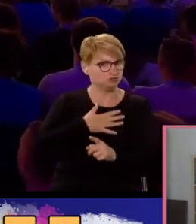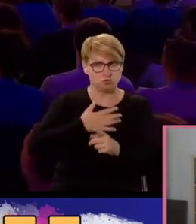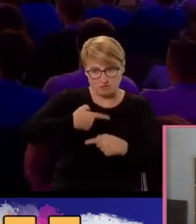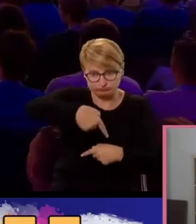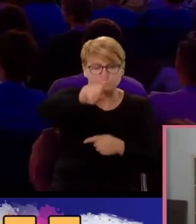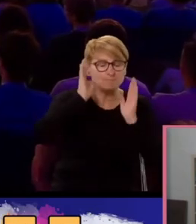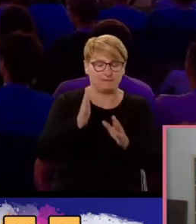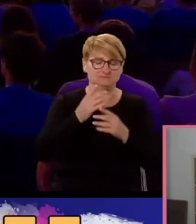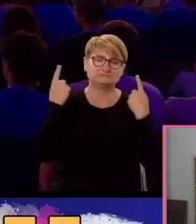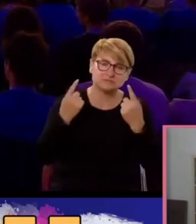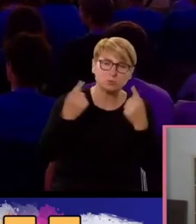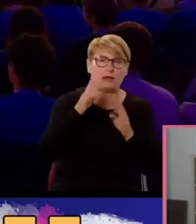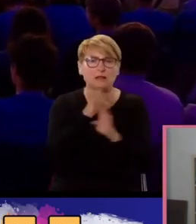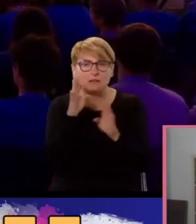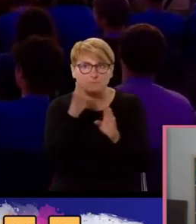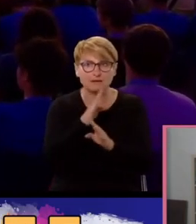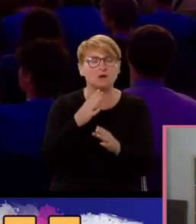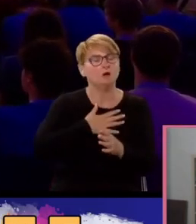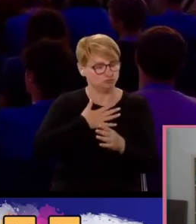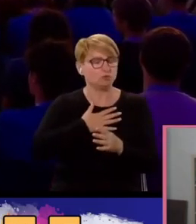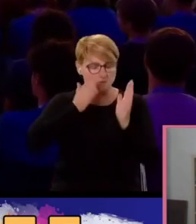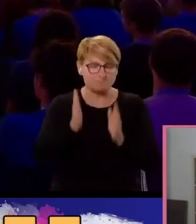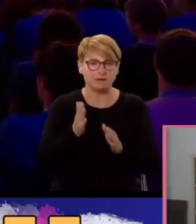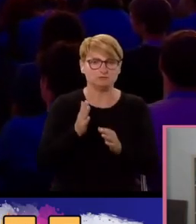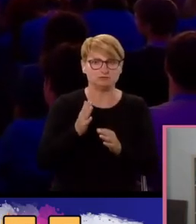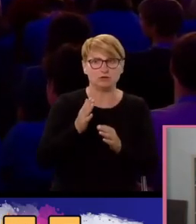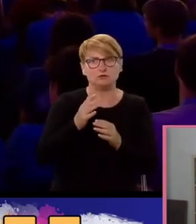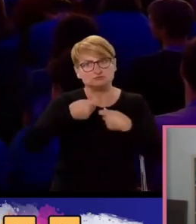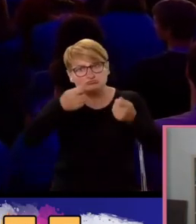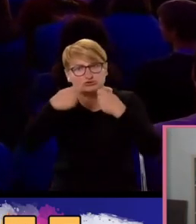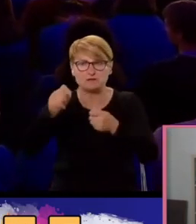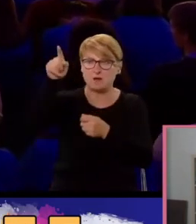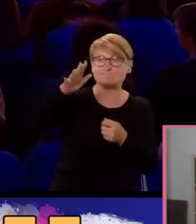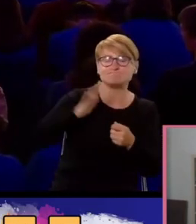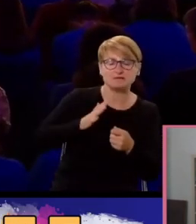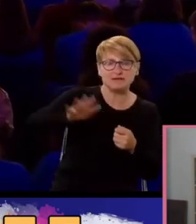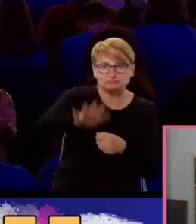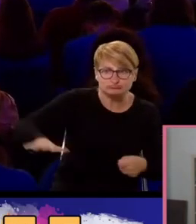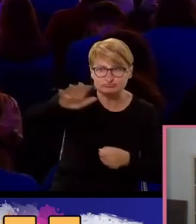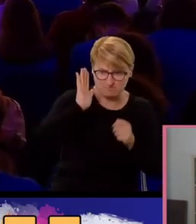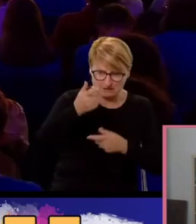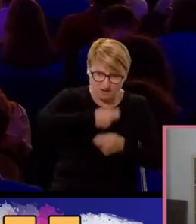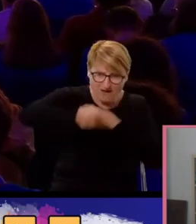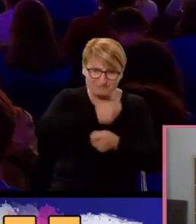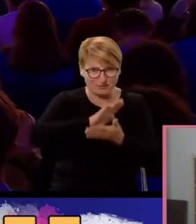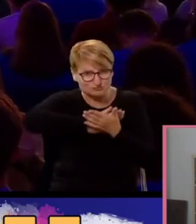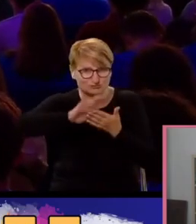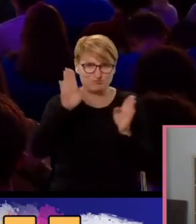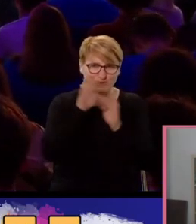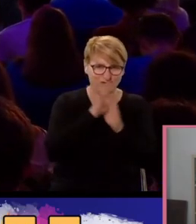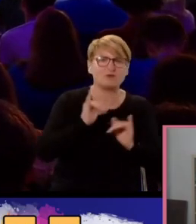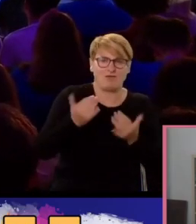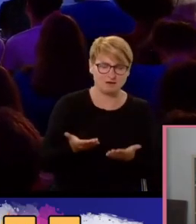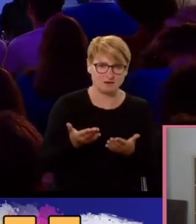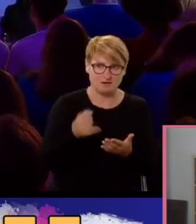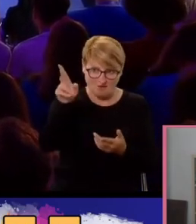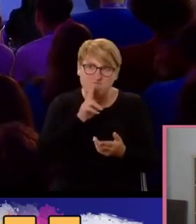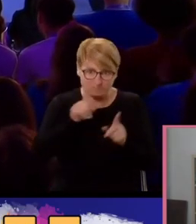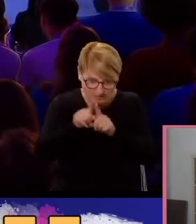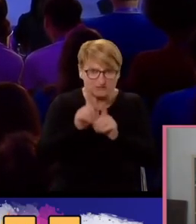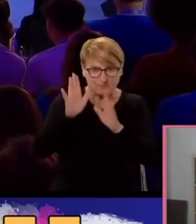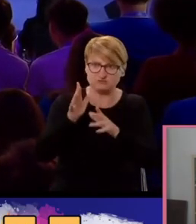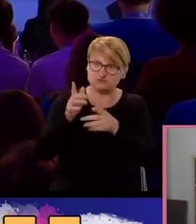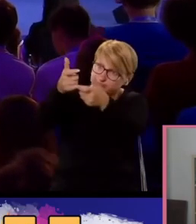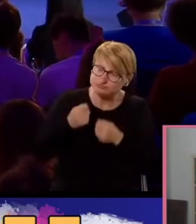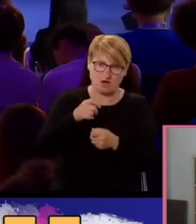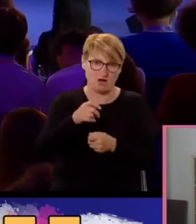taka, jak będzie, można sobie wyobrazić, że się będzie sprzedawać bezpieczne sfery klimatyczne na Ziemi, że się zacznie handlować czystym powietrzem. Oczywiście woda zostanie sprywatyzowana